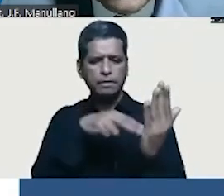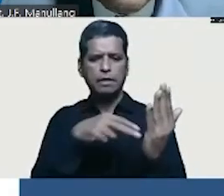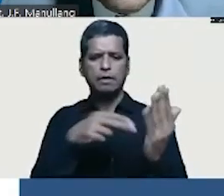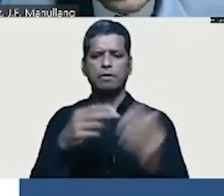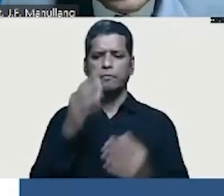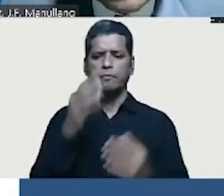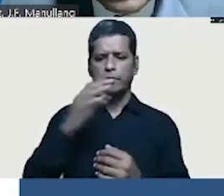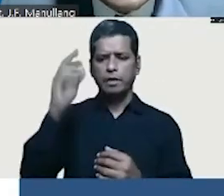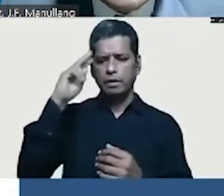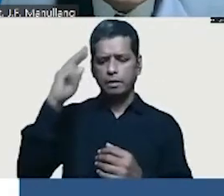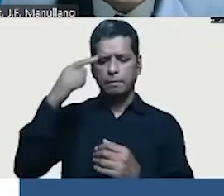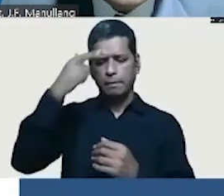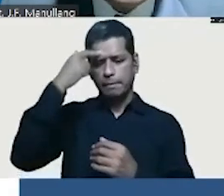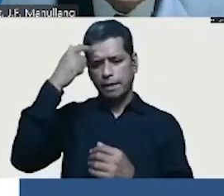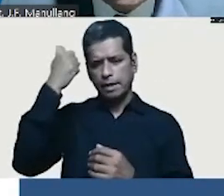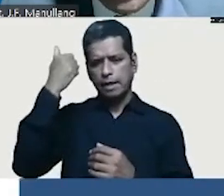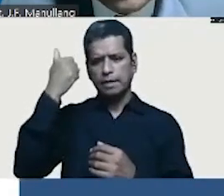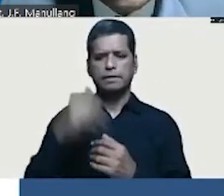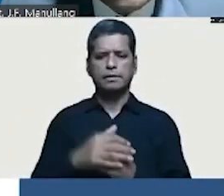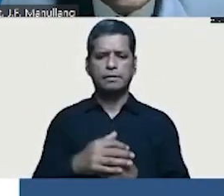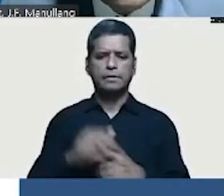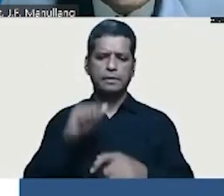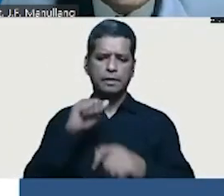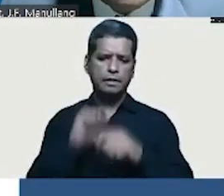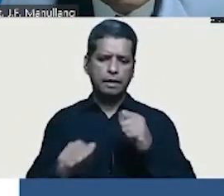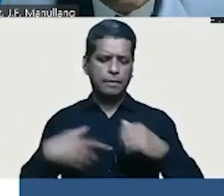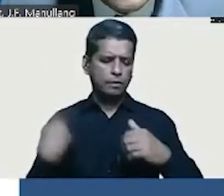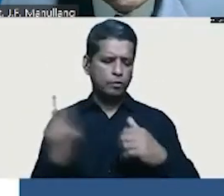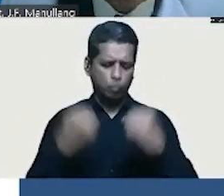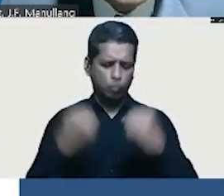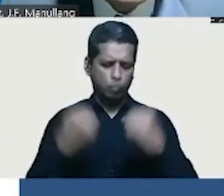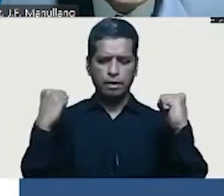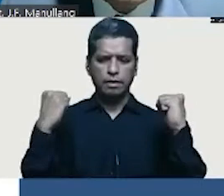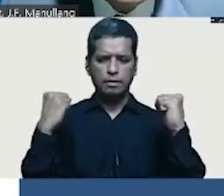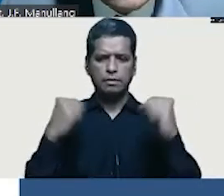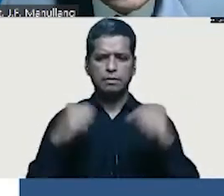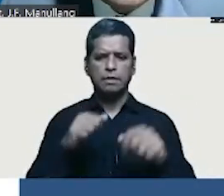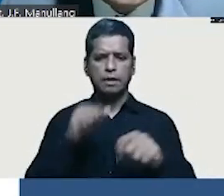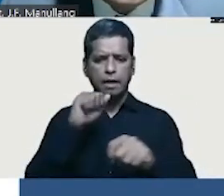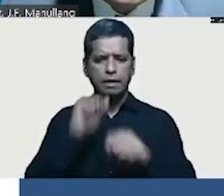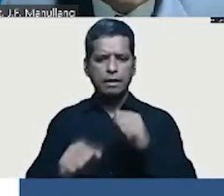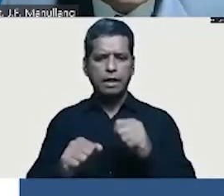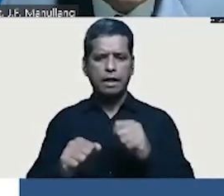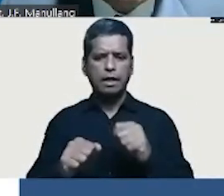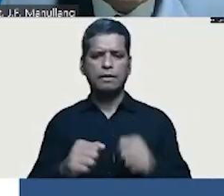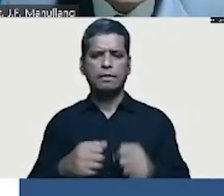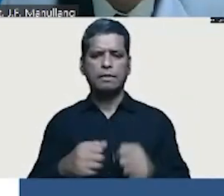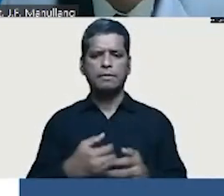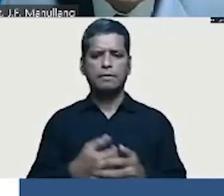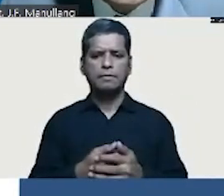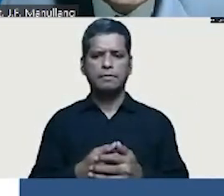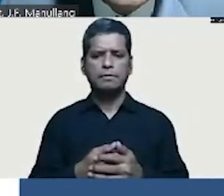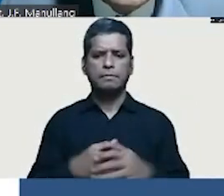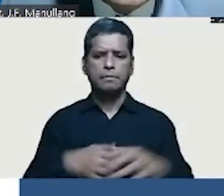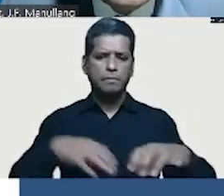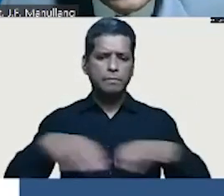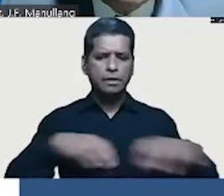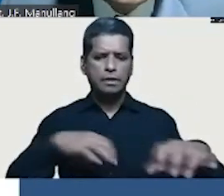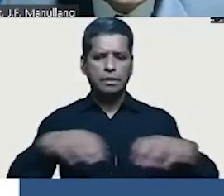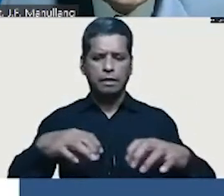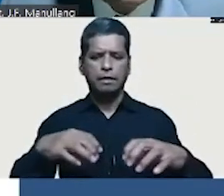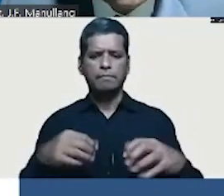mempelajarinya agar kami makin ditemukan bagaikan Pelita yang bersinar sampai Pajar menyingsing